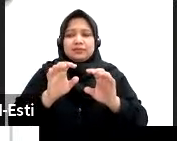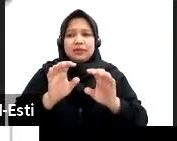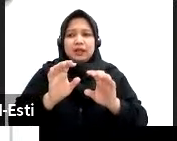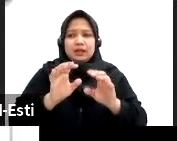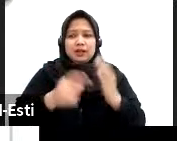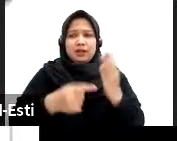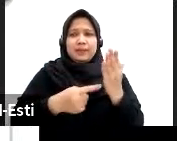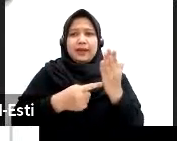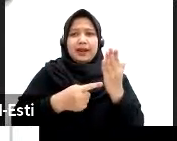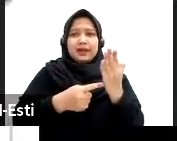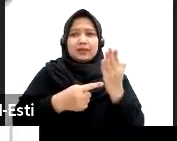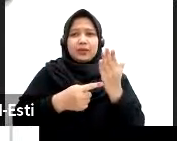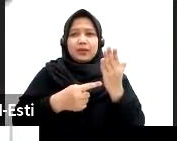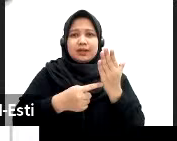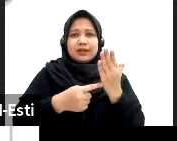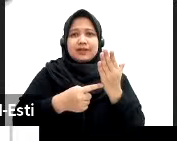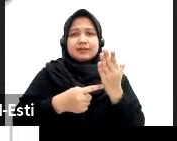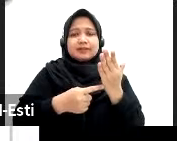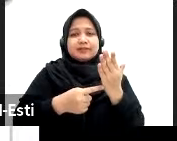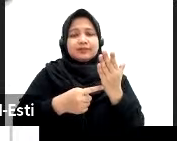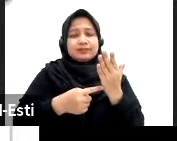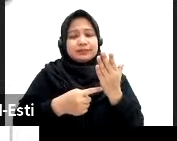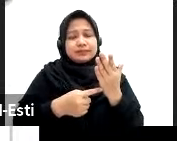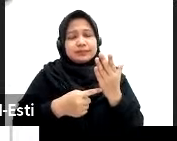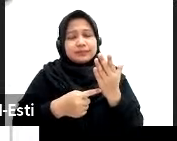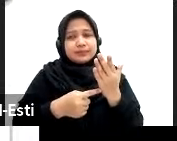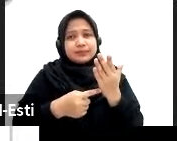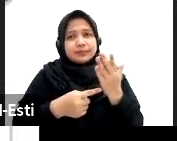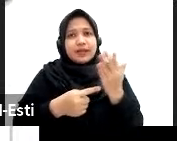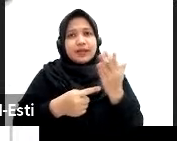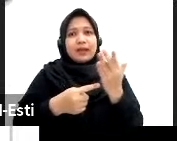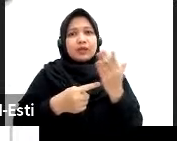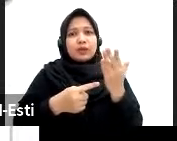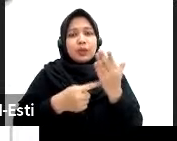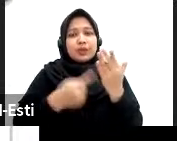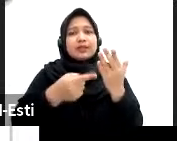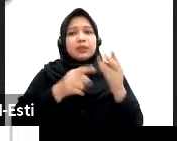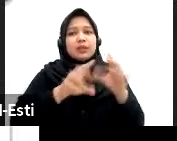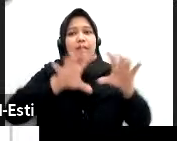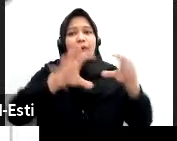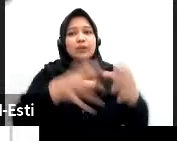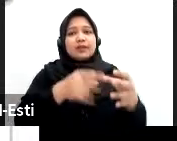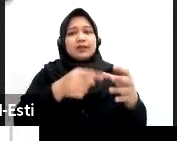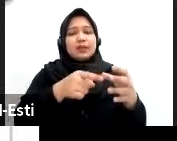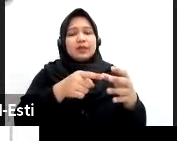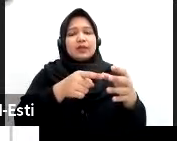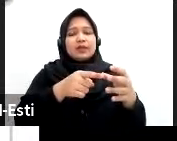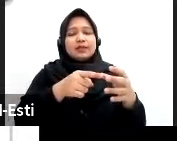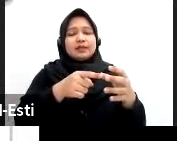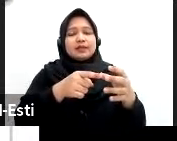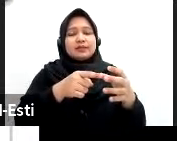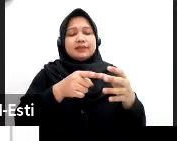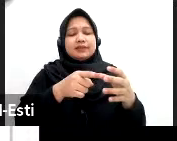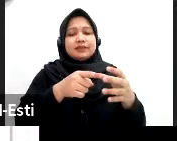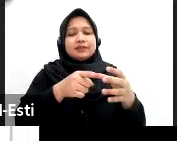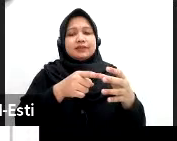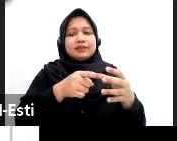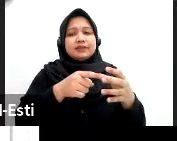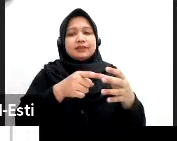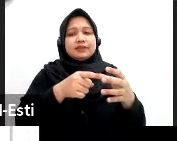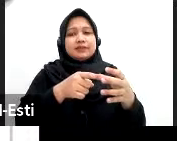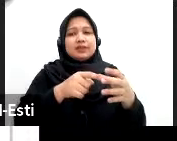apa di di hadapan namanya di dikategorikan about definisikan didalam hukum jadi secara